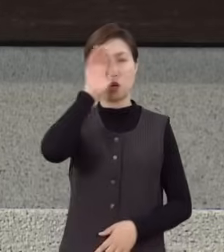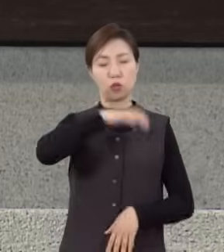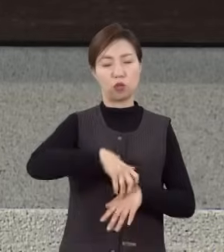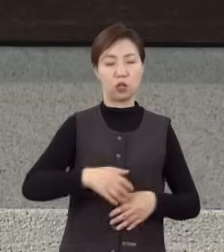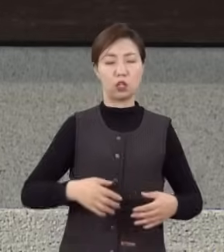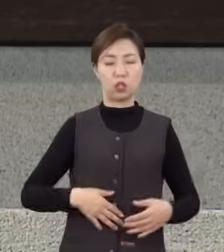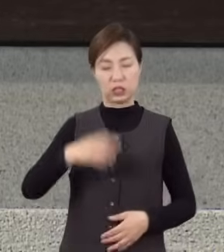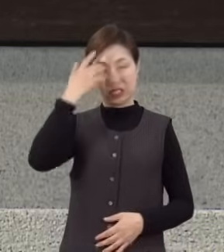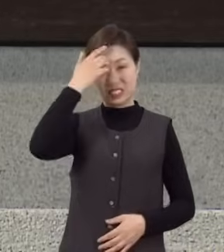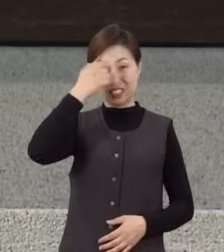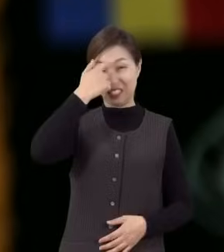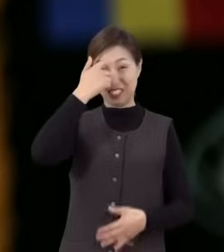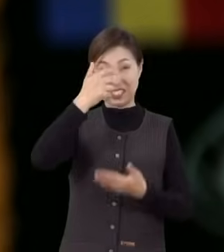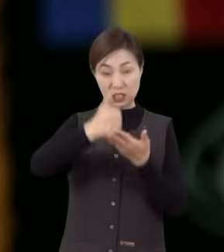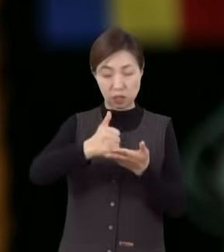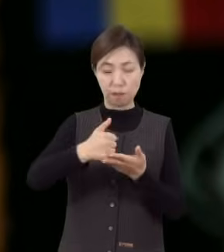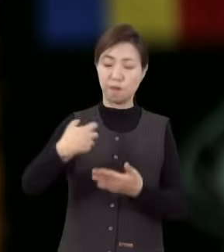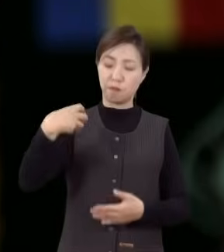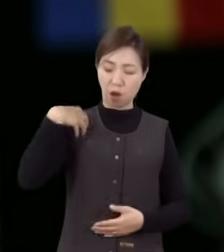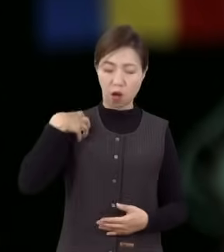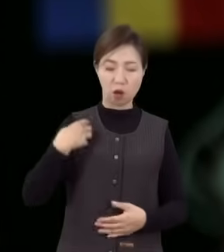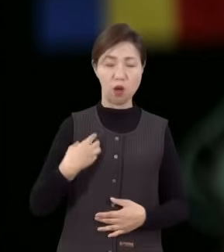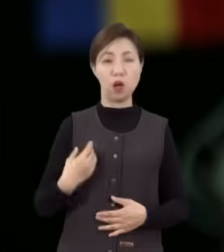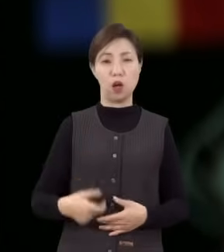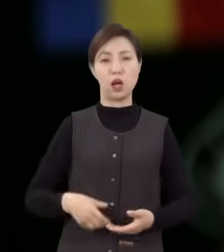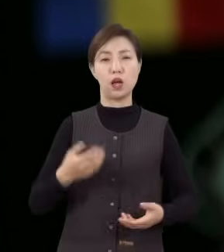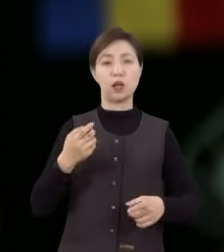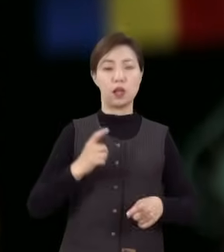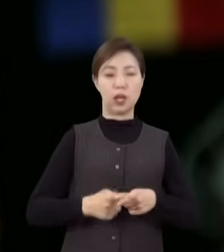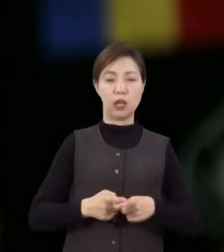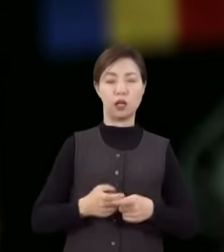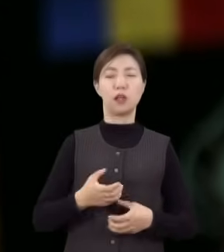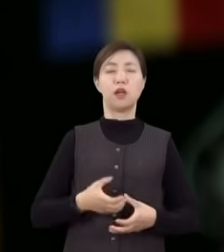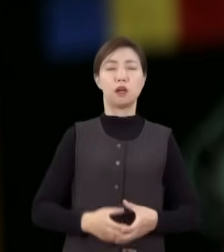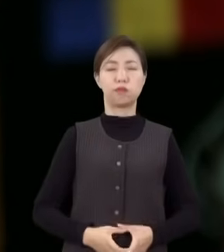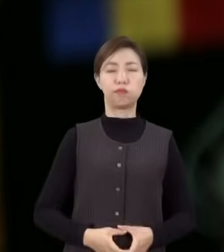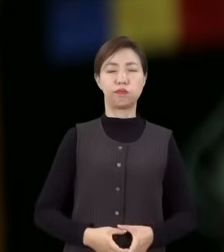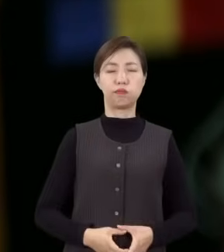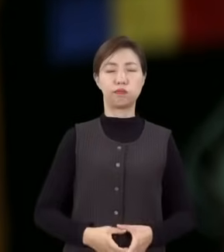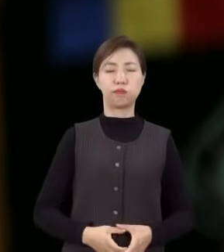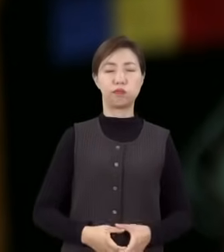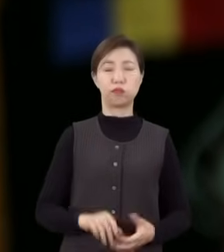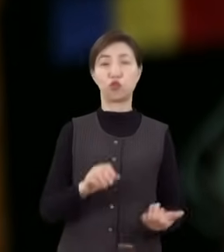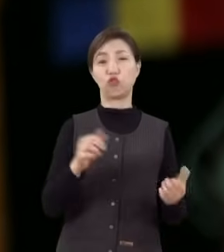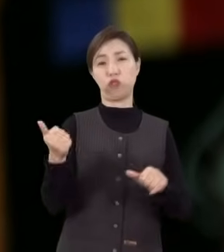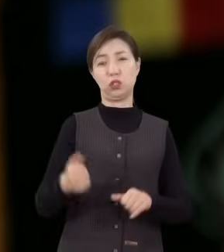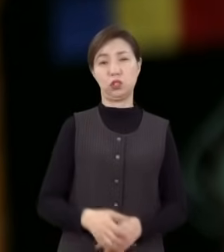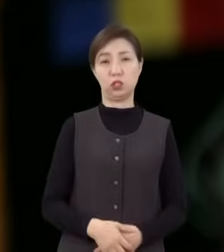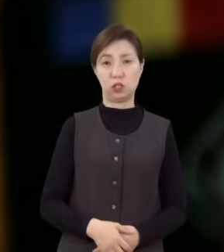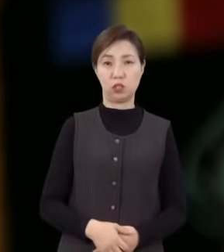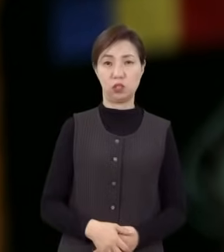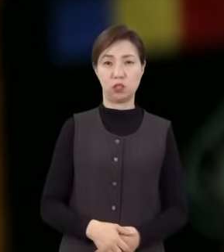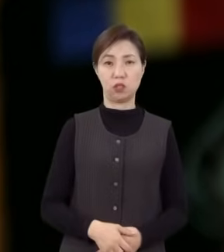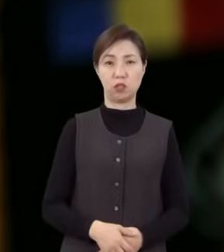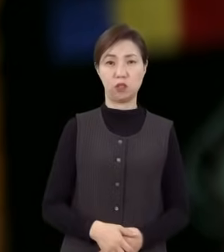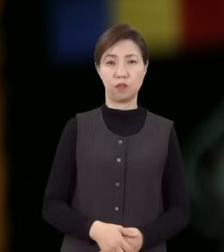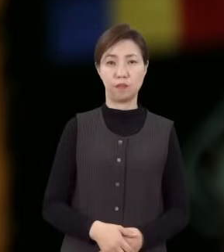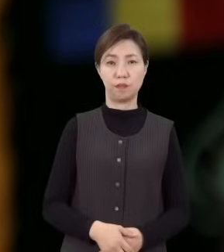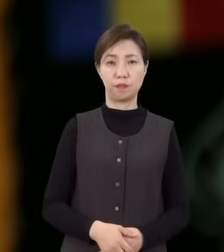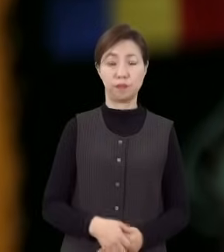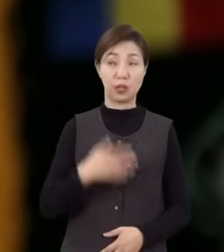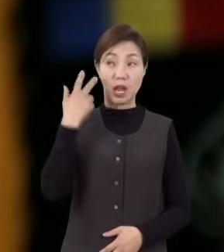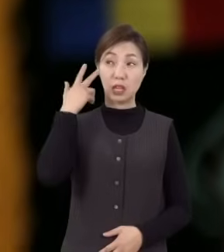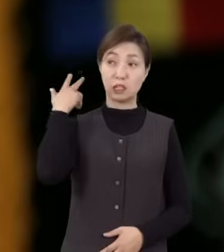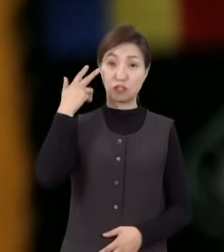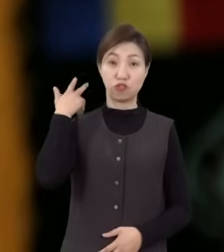딱 죽었어요. 에이구구구. 그럴 바에요. 언제부터 그냥 출가했으면. 일주일